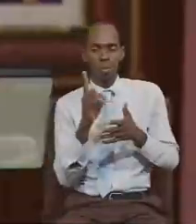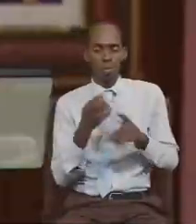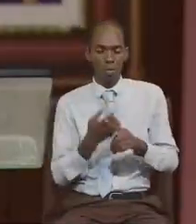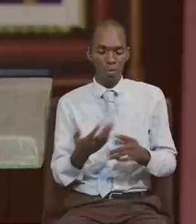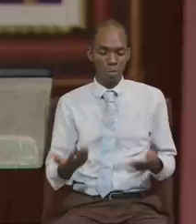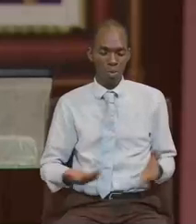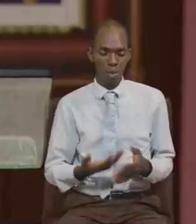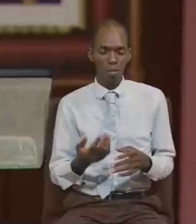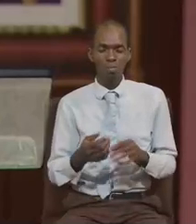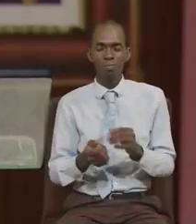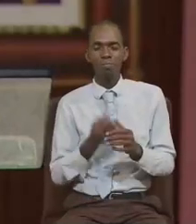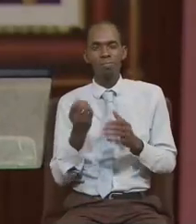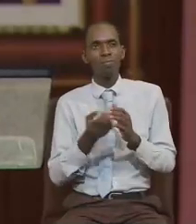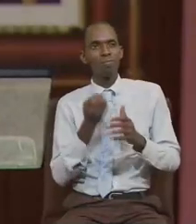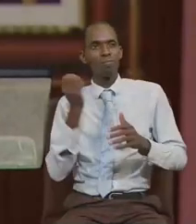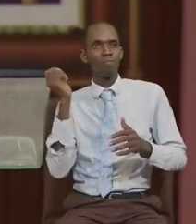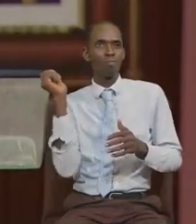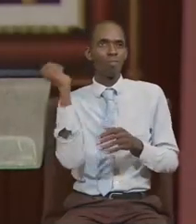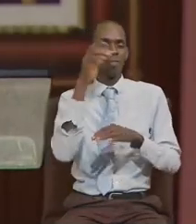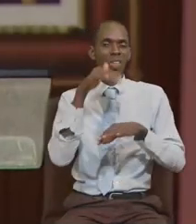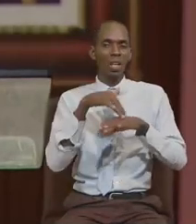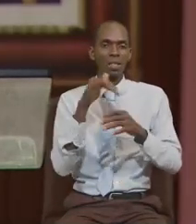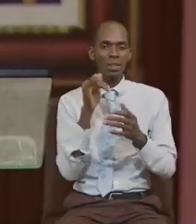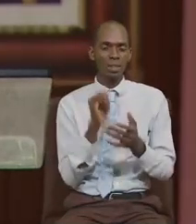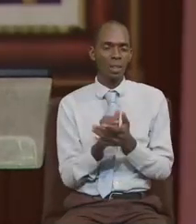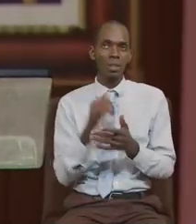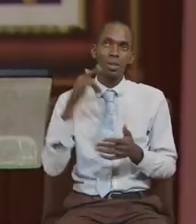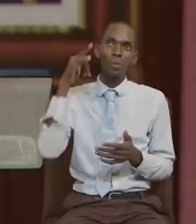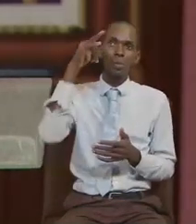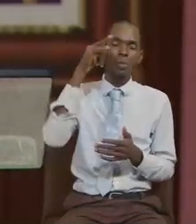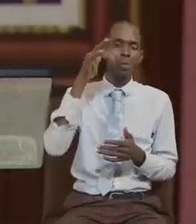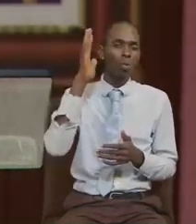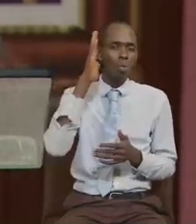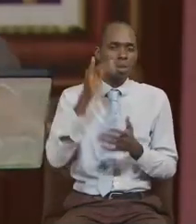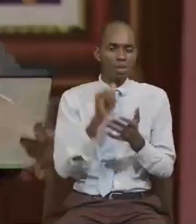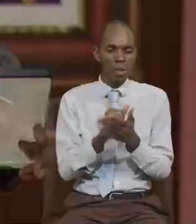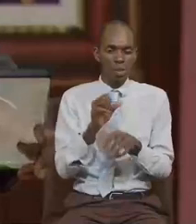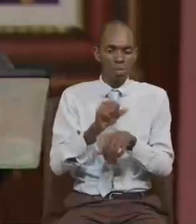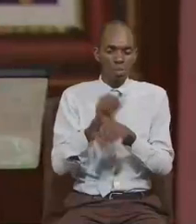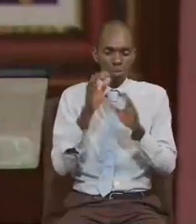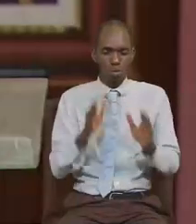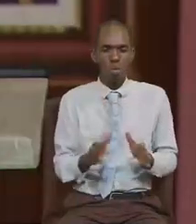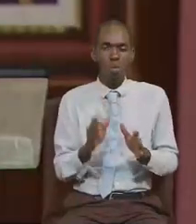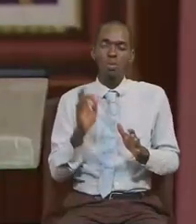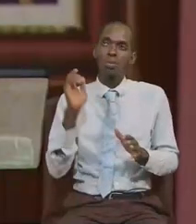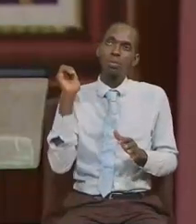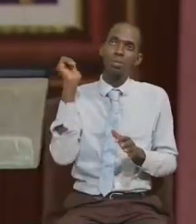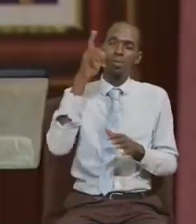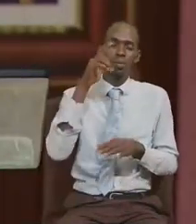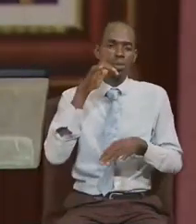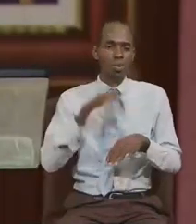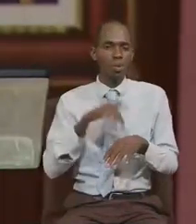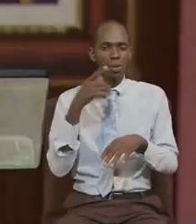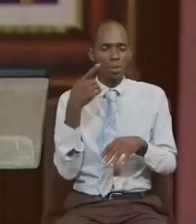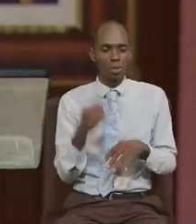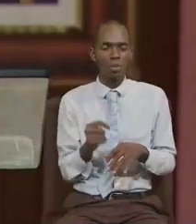l'avion. Est-ce que ça va atteindre l'avion? Comme tu vas plus haut à part d'aujourd'hui, toute pierre qui va essayer